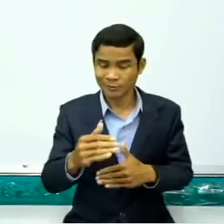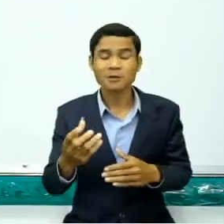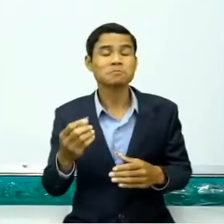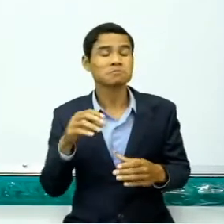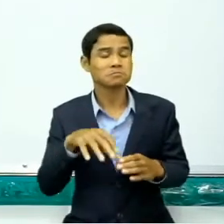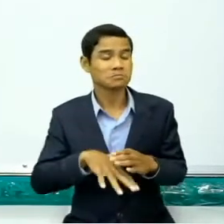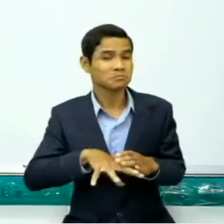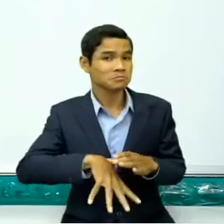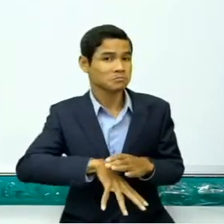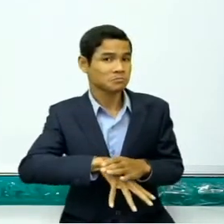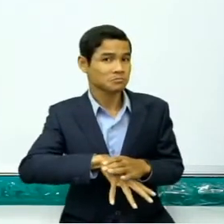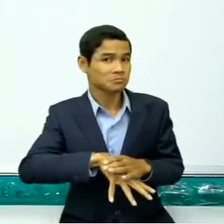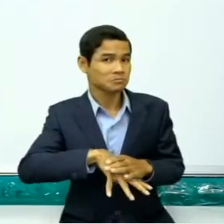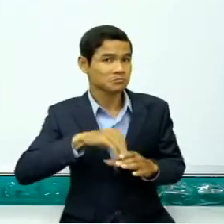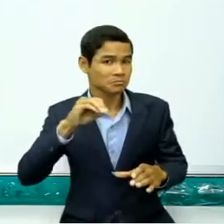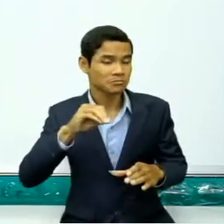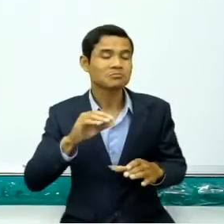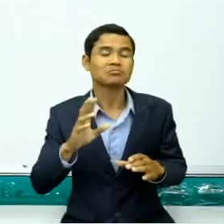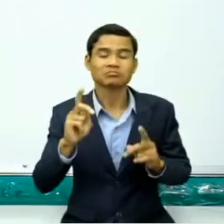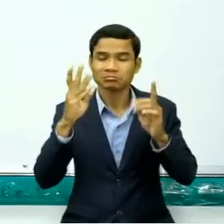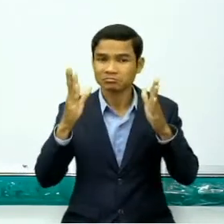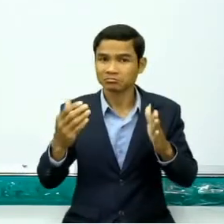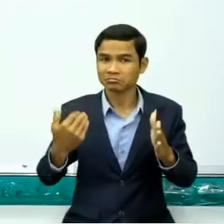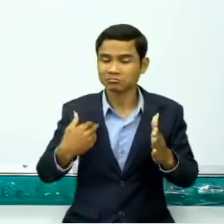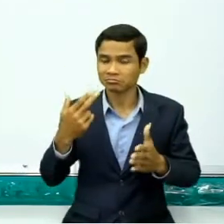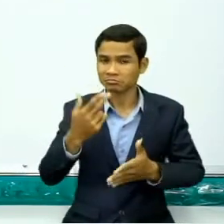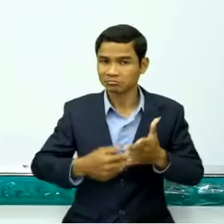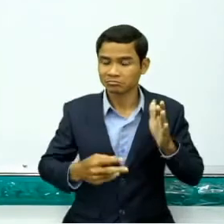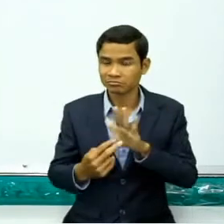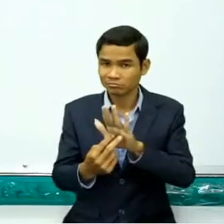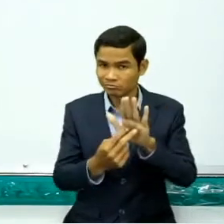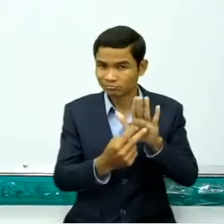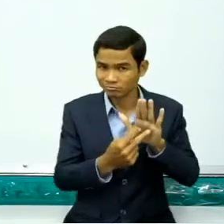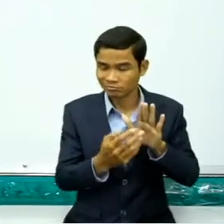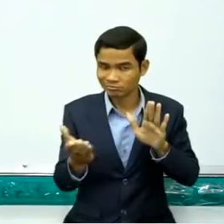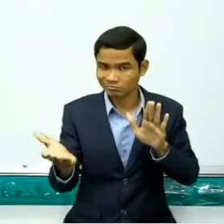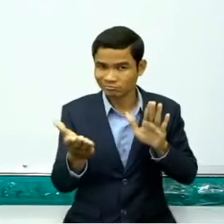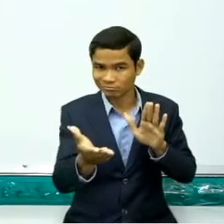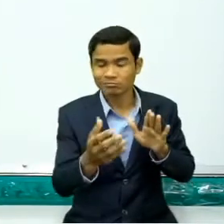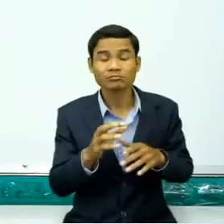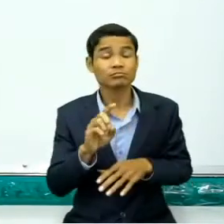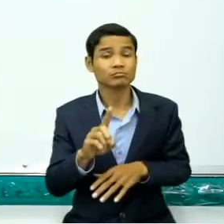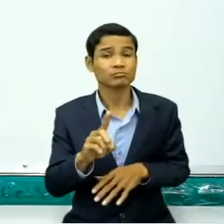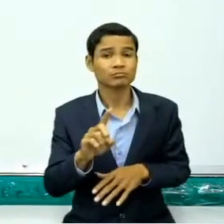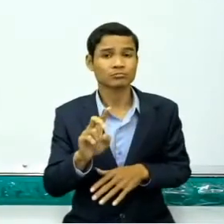tiết. Con chăm mớ ta nè cổ mì nè vầy. Chà